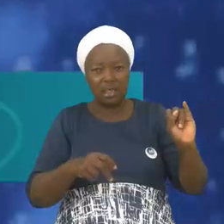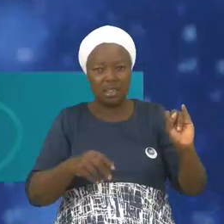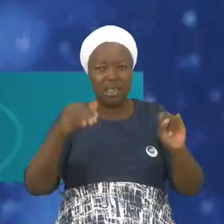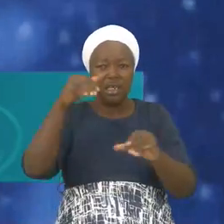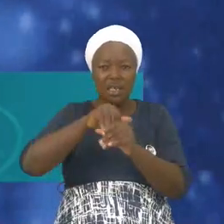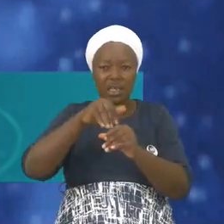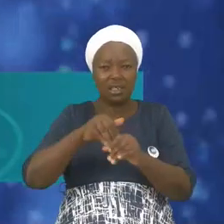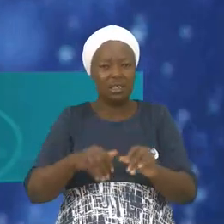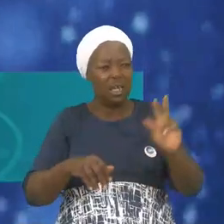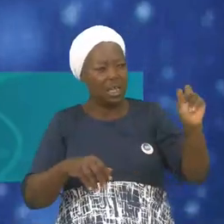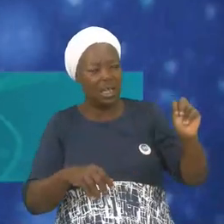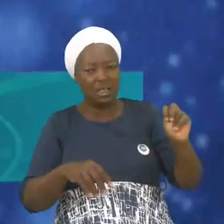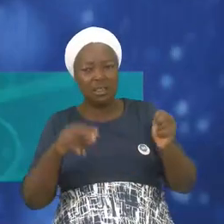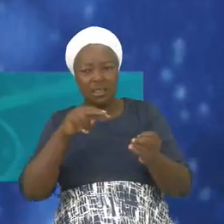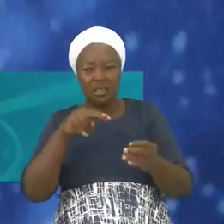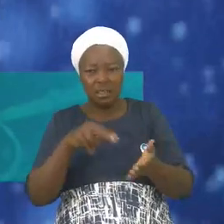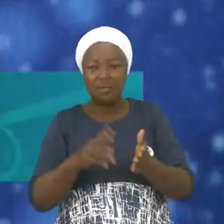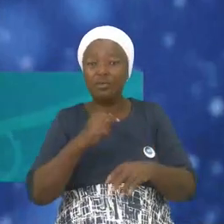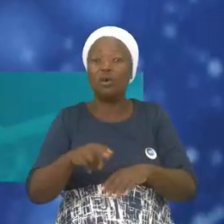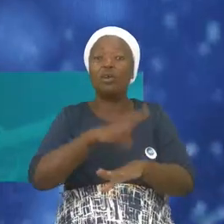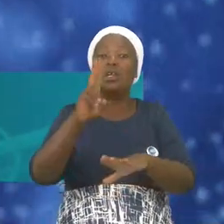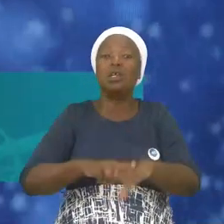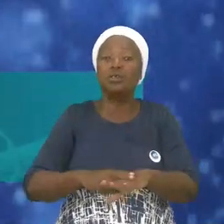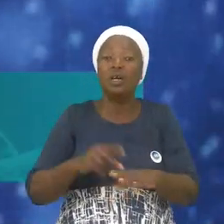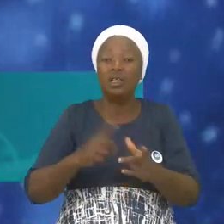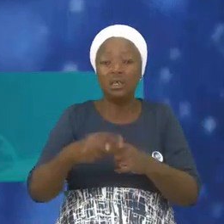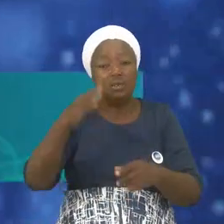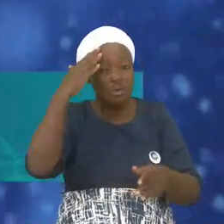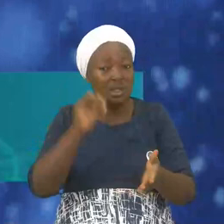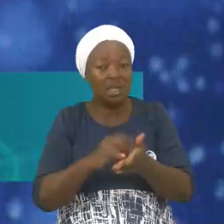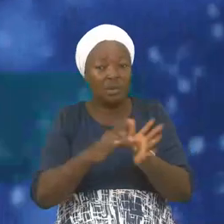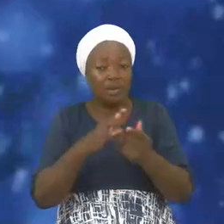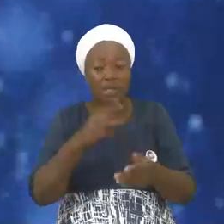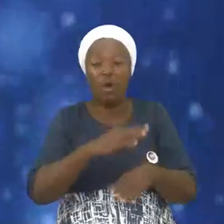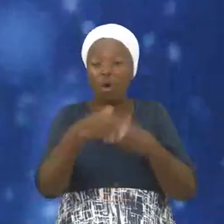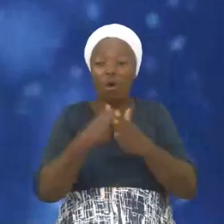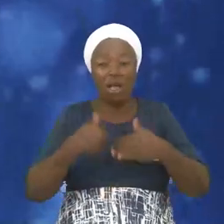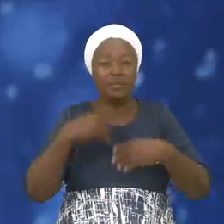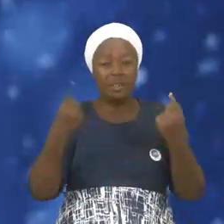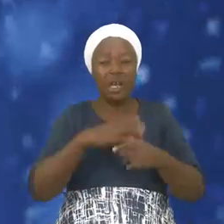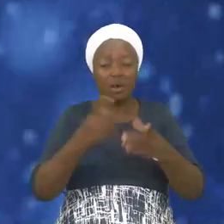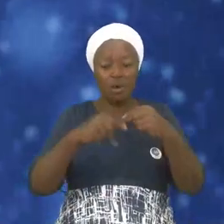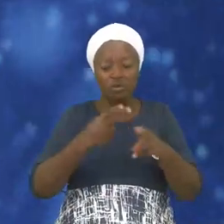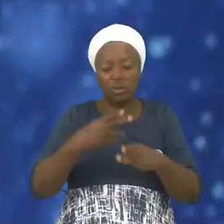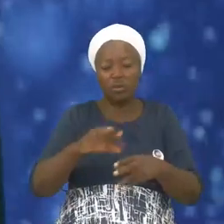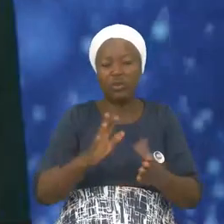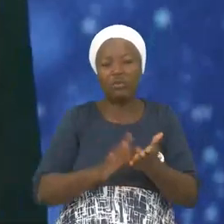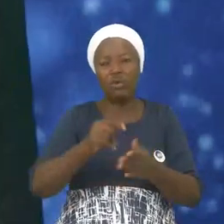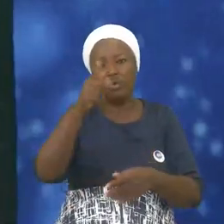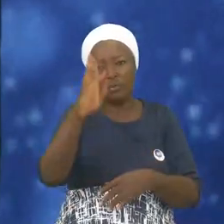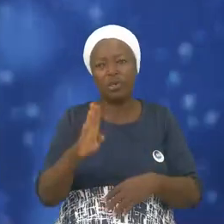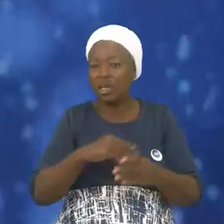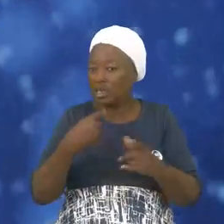vient et prend contrôle de ta nature, alors tous sont péchés et sont privés de